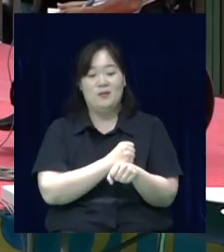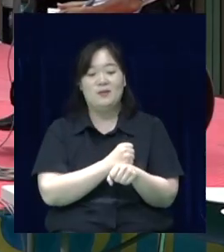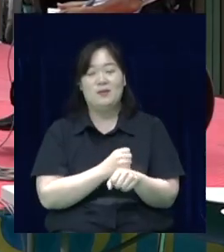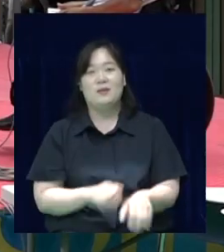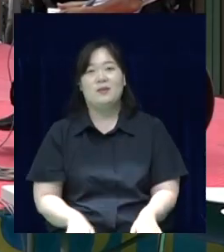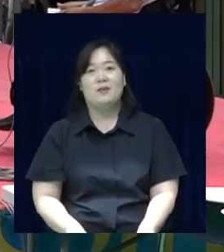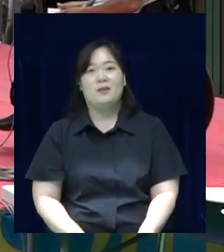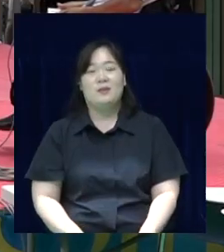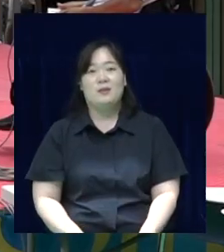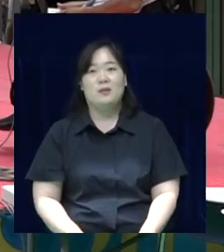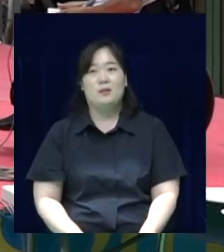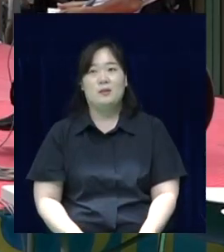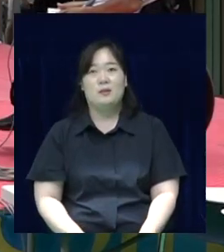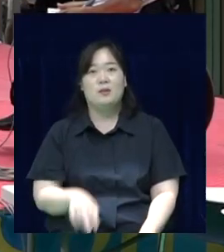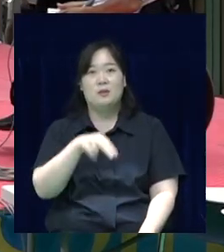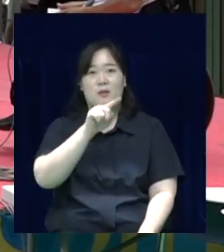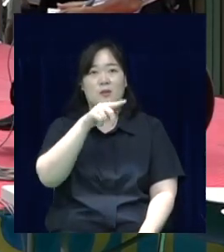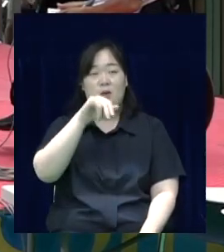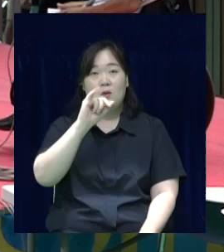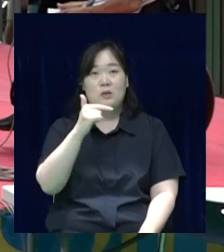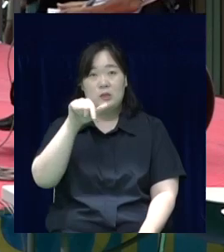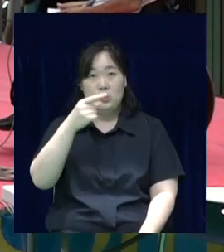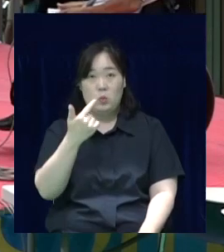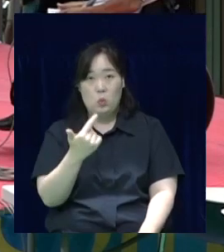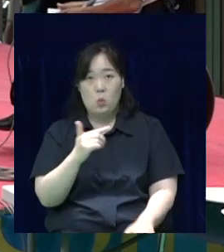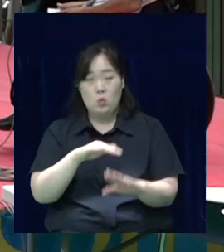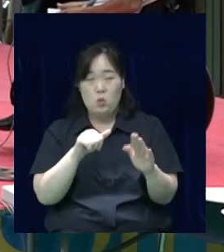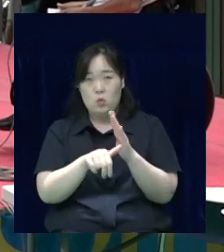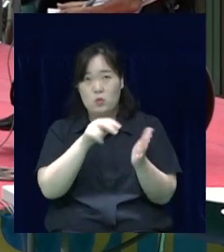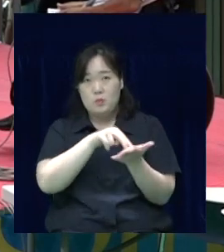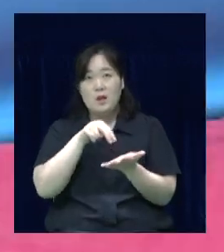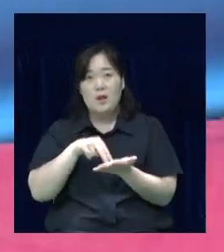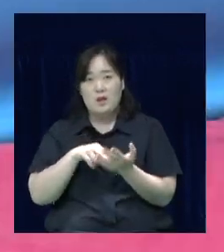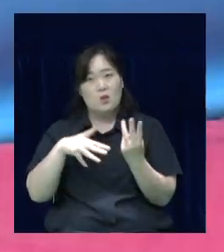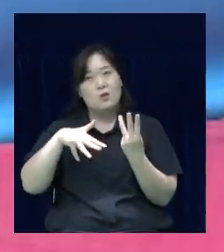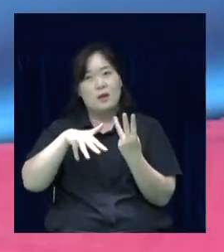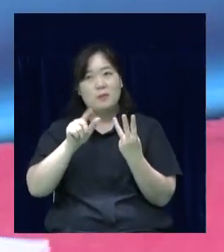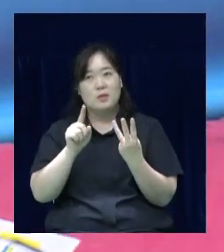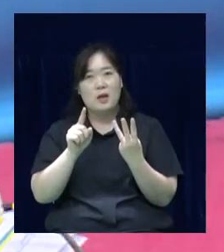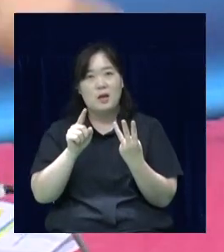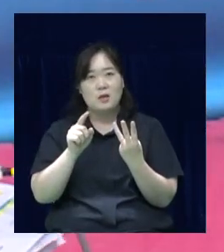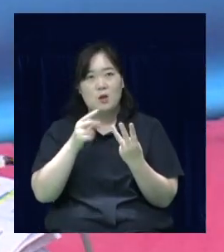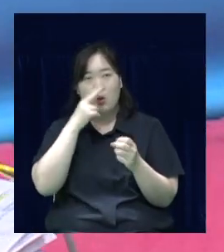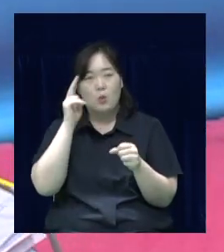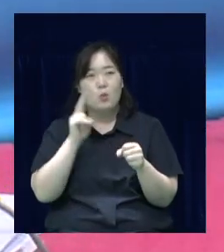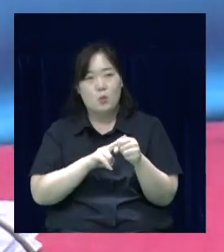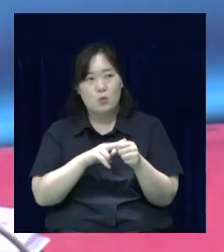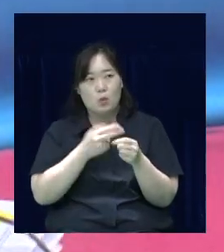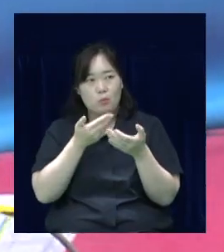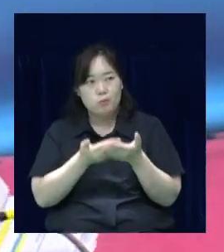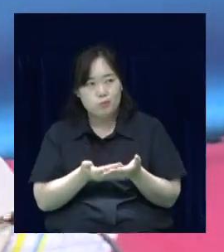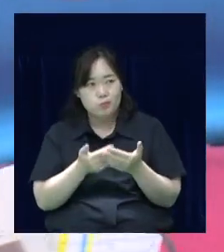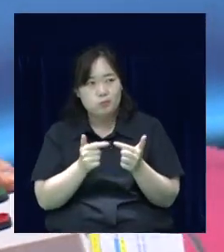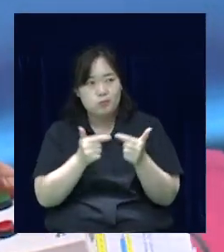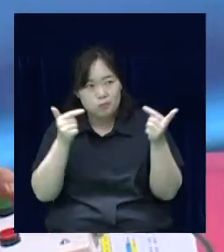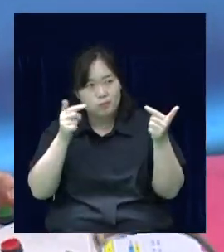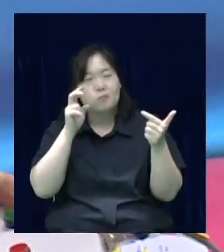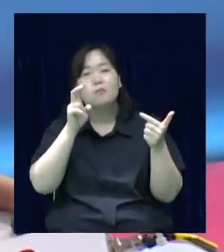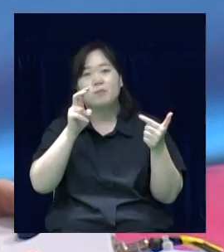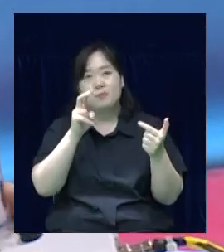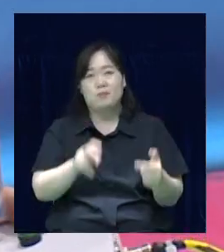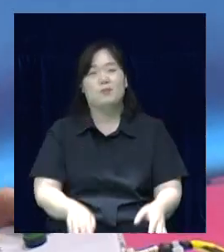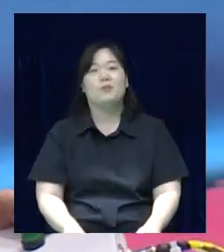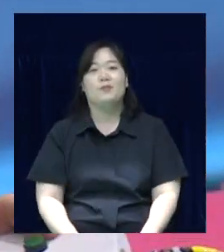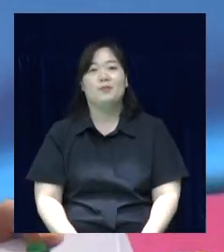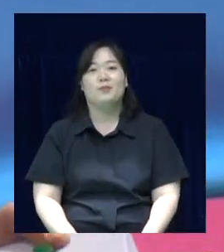됐든 간에 서진곤 선수 입장에서는 또 성공이 됐기 때문에 예. 그 다음 더 늘어난 이제 중량을 예. 또 도전할 예. 수 있겠고요. 자,